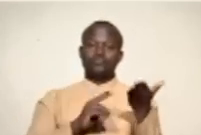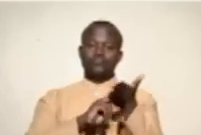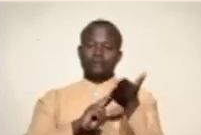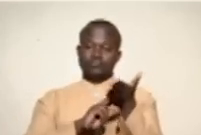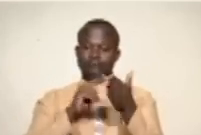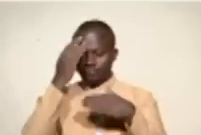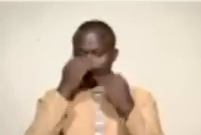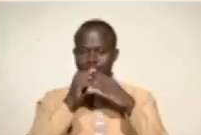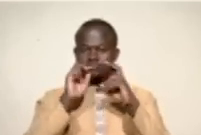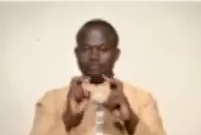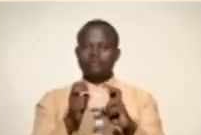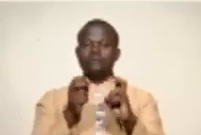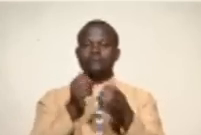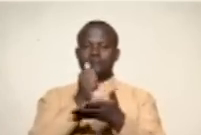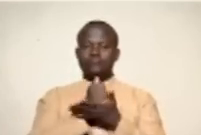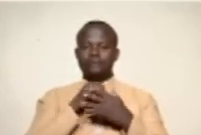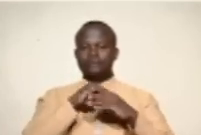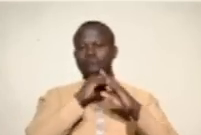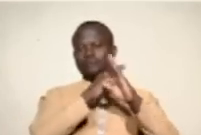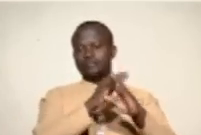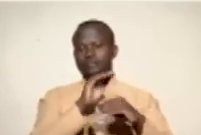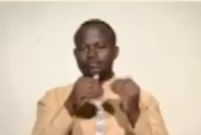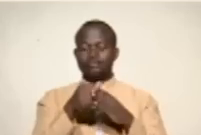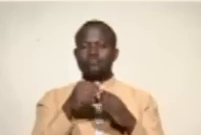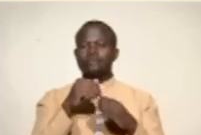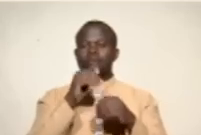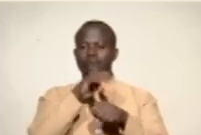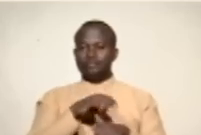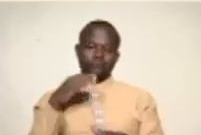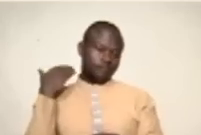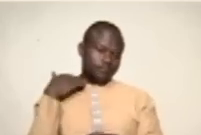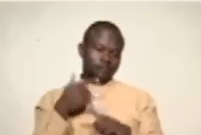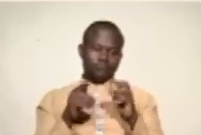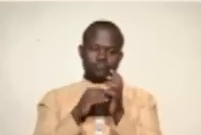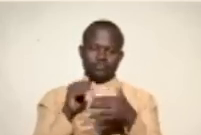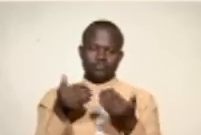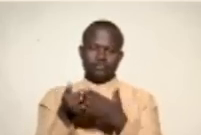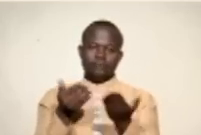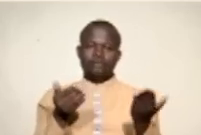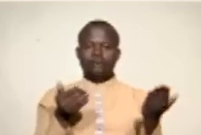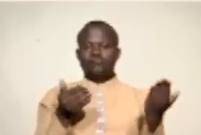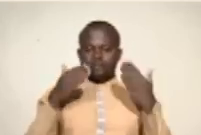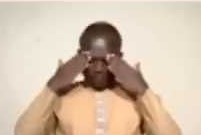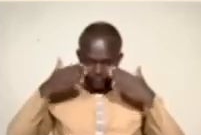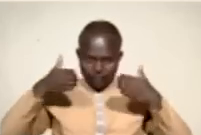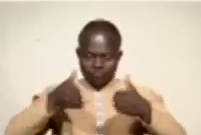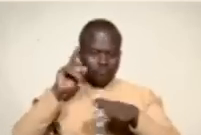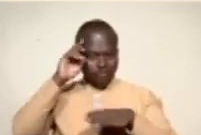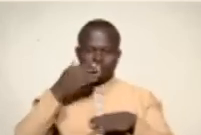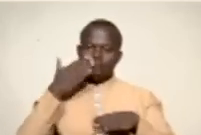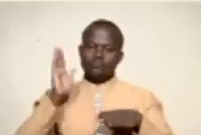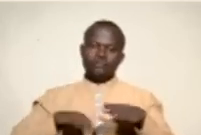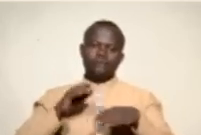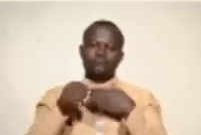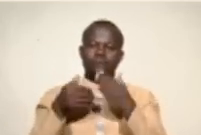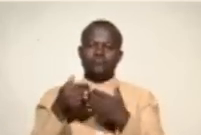kuzifashisha kugira ngo zifite akamaro mu kurwanya abantu bapfobya jenoside ndetse n'imakaza ingengabitekerezo